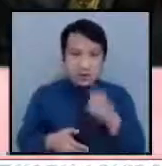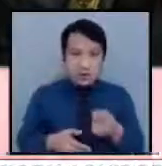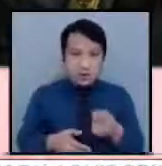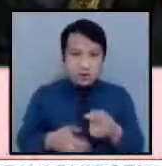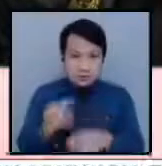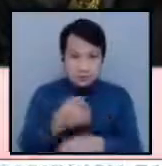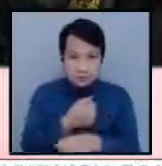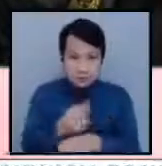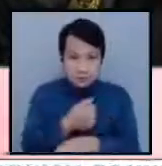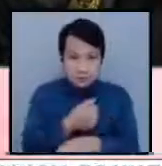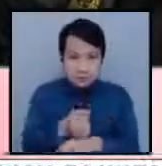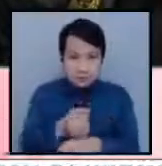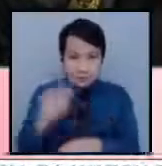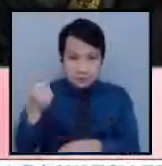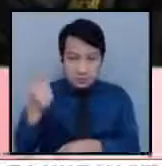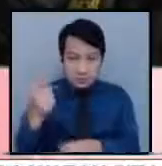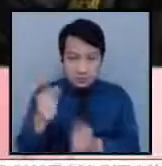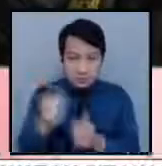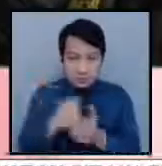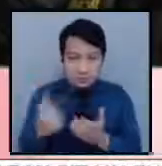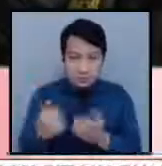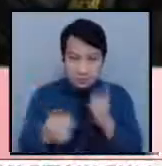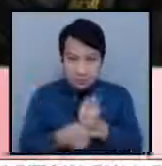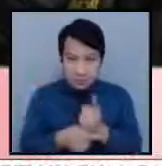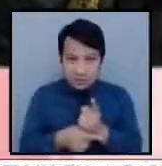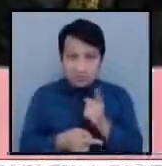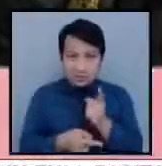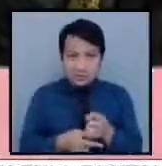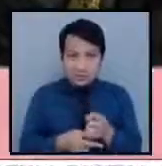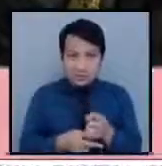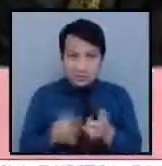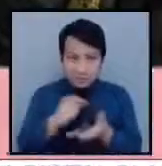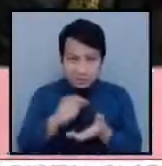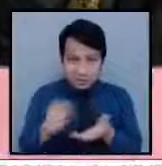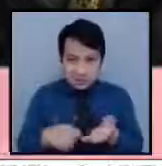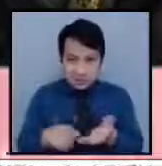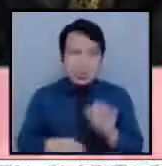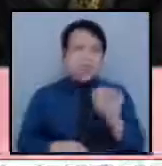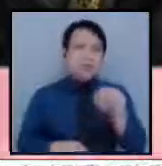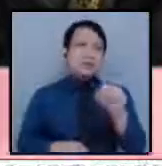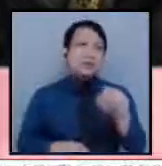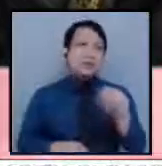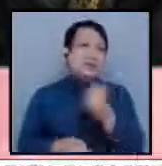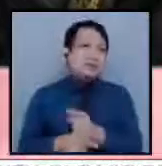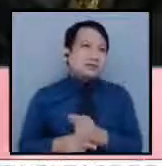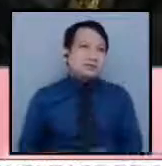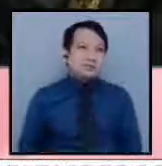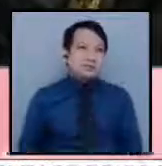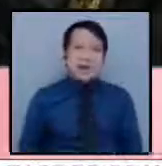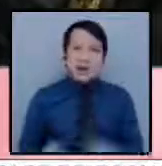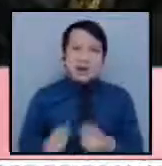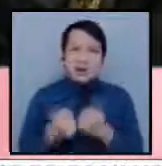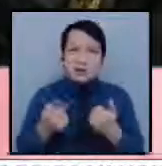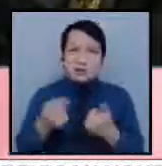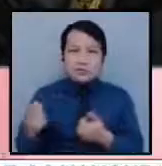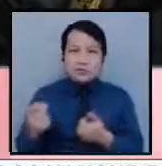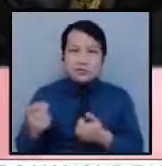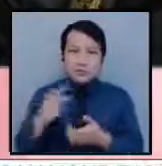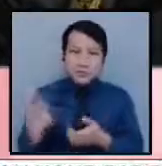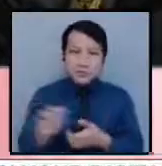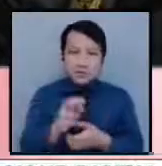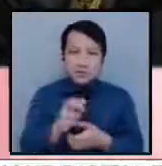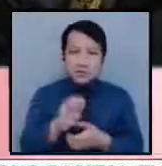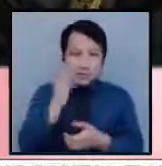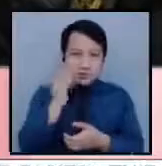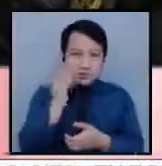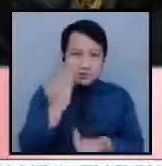first album, tama ba? Yung mga iho? Kamusta naman? Yes, kamusta ang journey ng inyong first album?